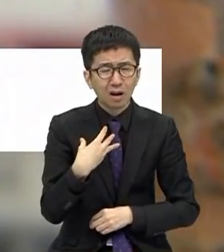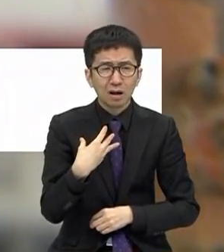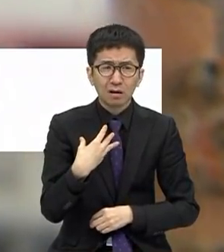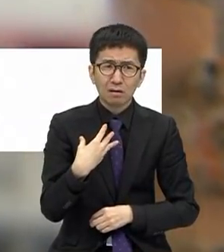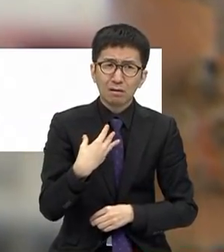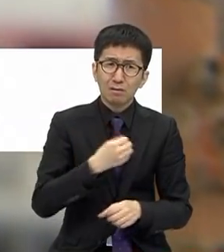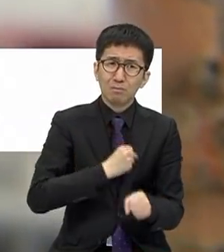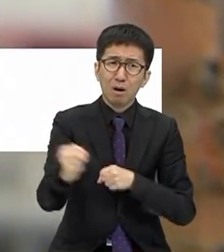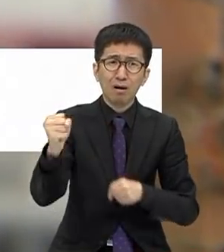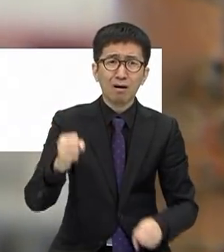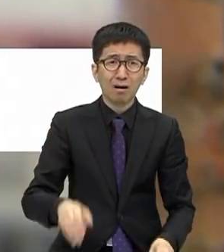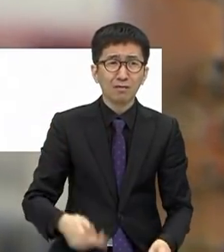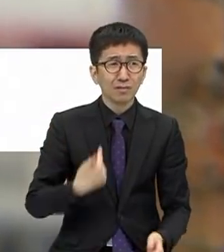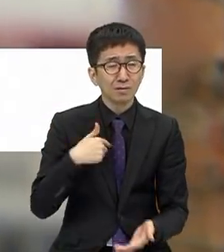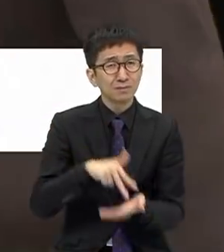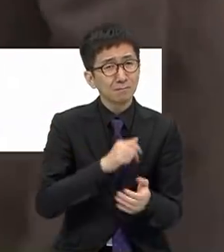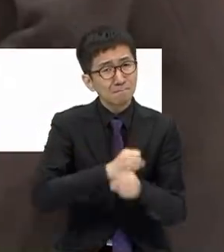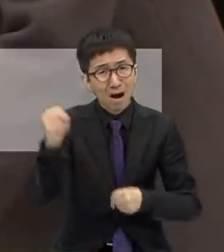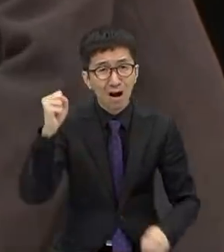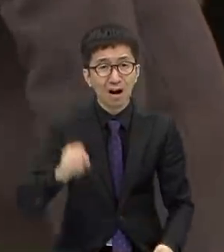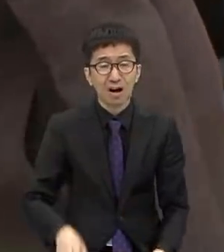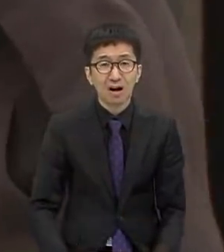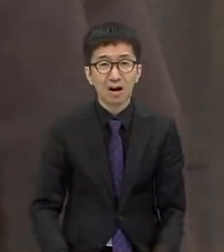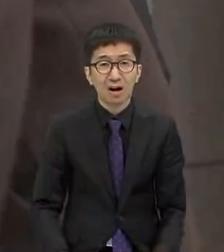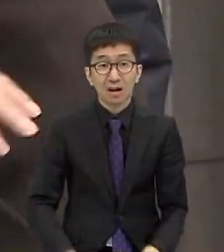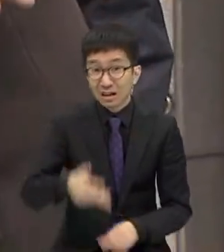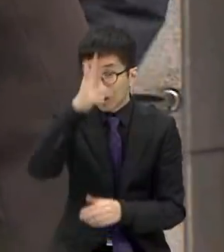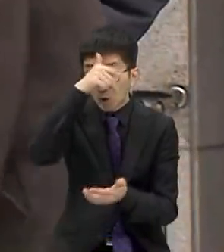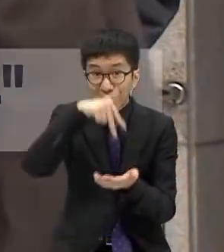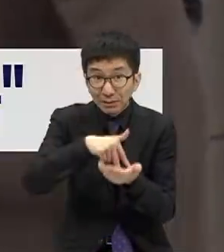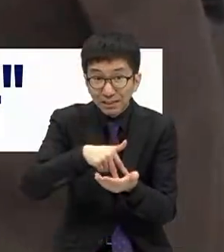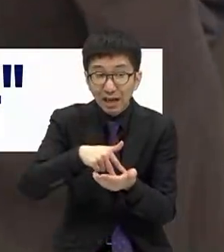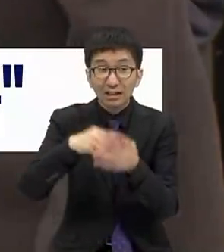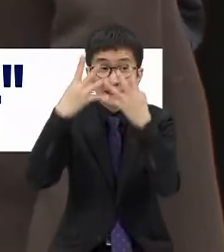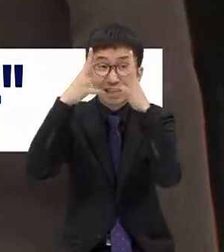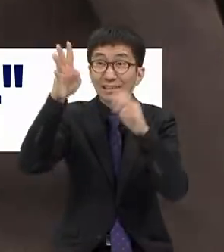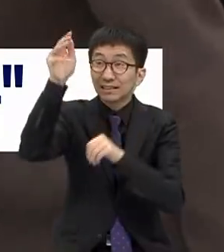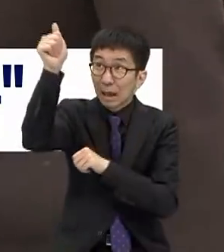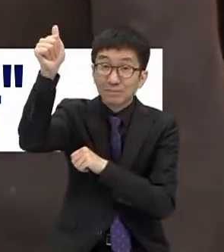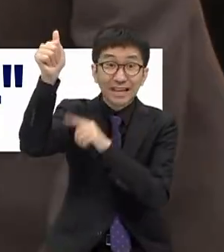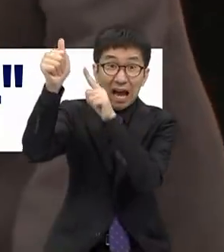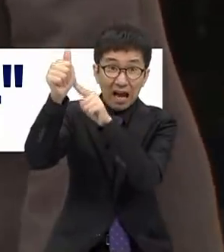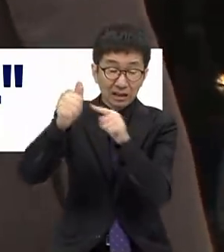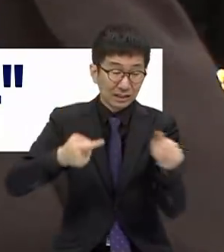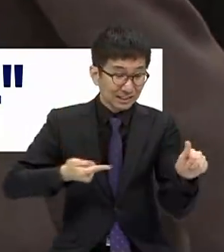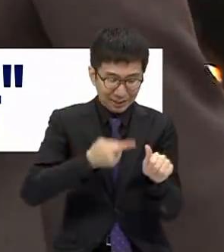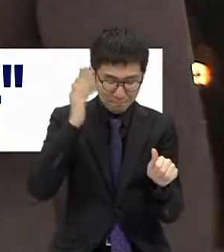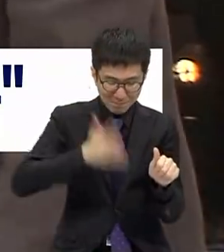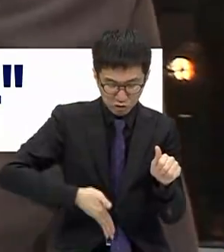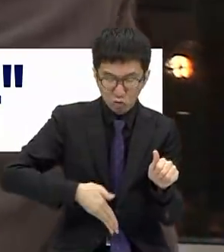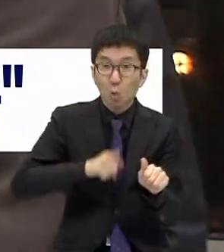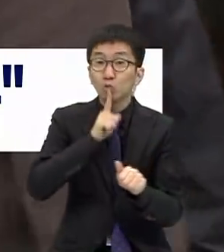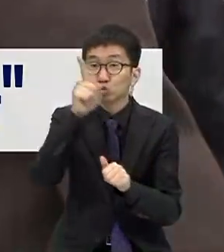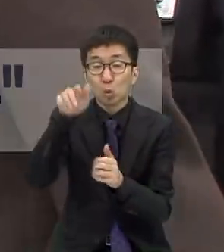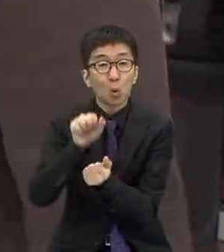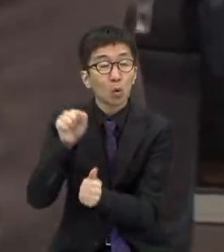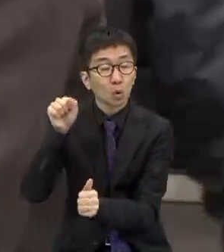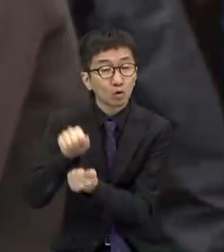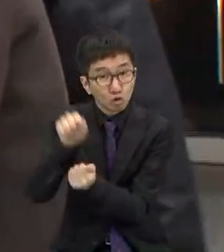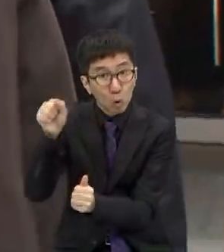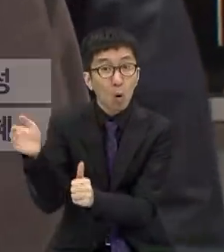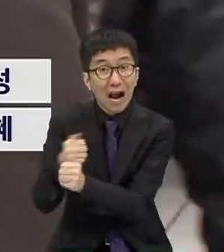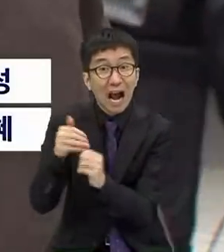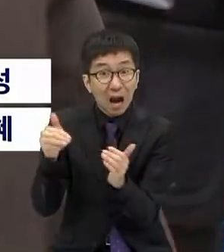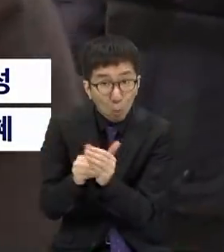삼으라고 하시더라고요. 그게 저한테 하신 말씀은 아니죠. 경찰은 40대 남성을 살인미수 혐의로 구속하고 출동 대원들의 조치가